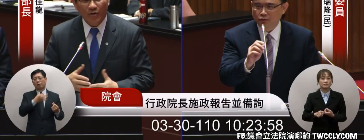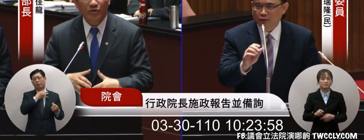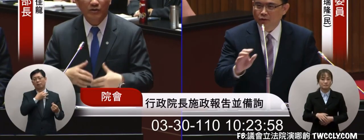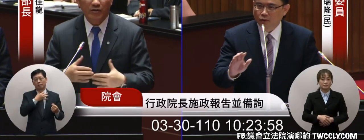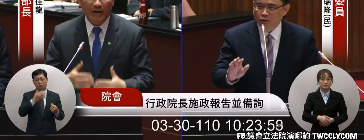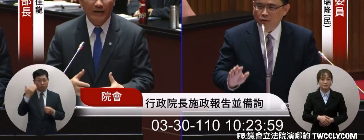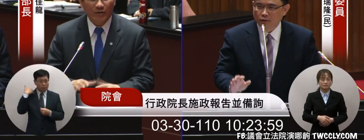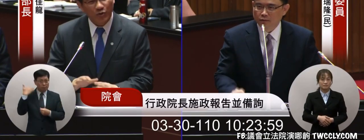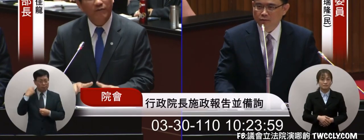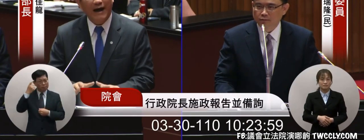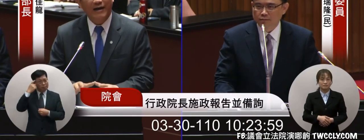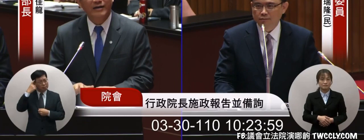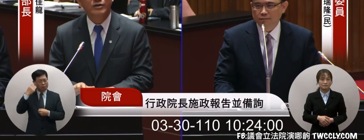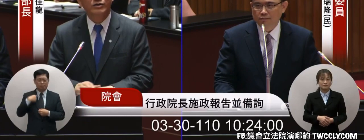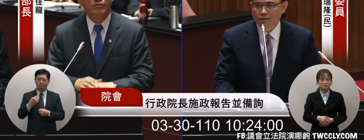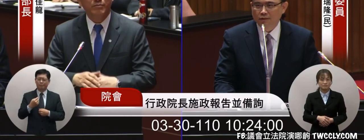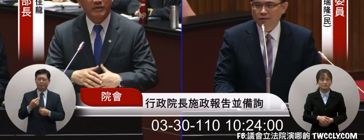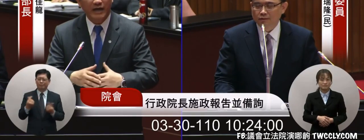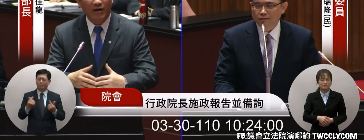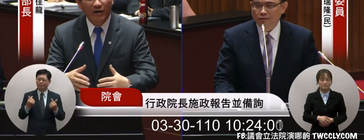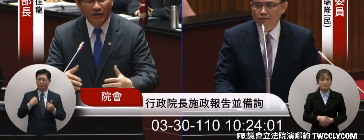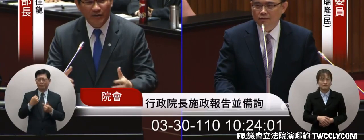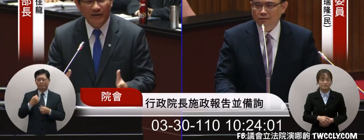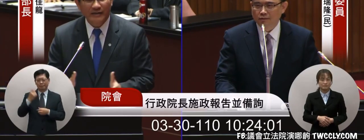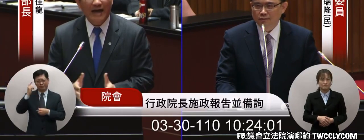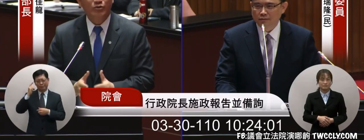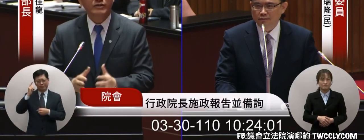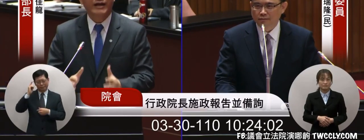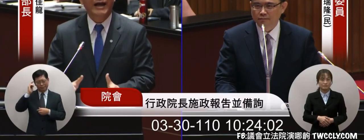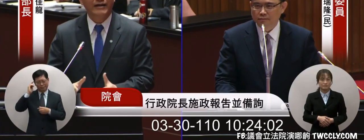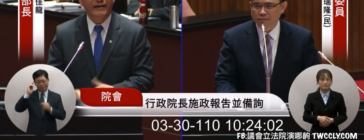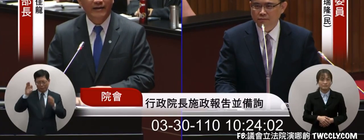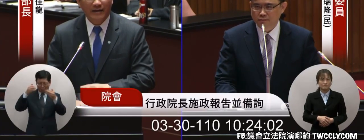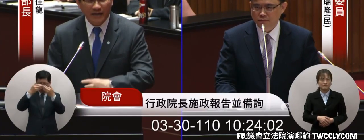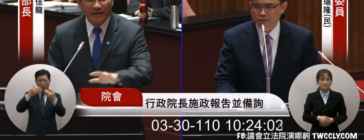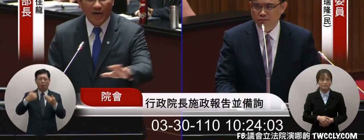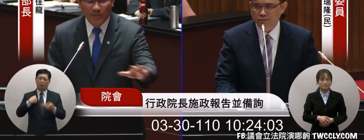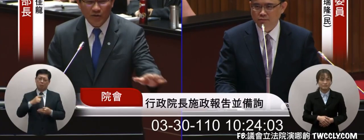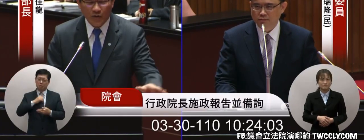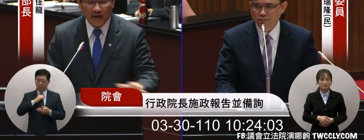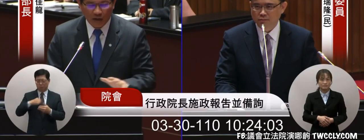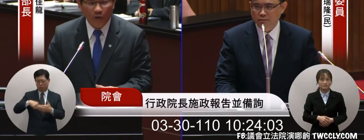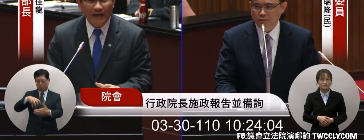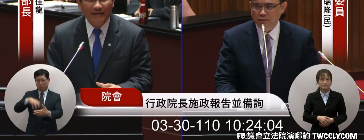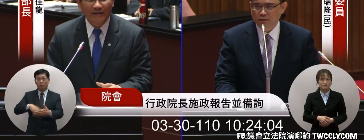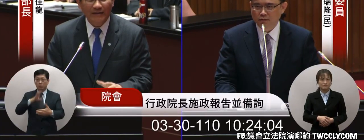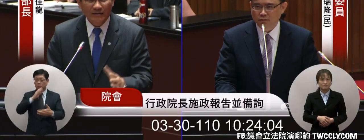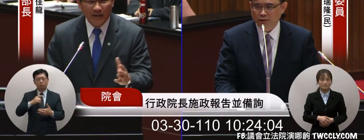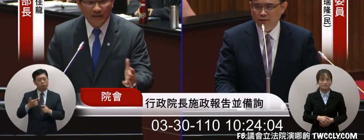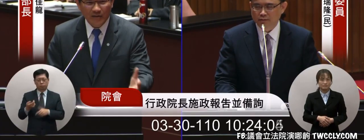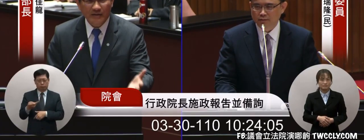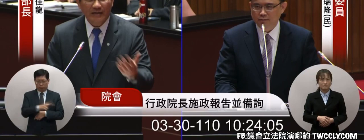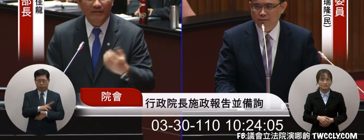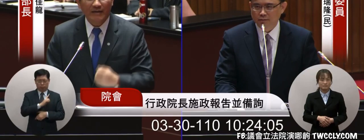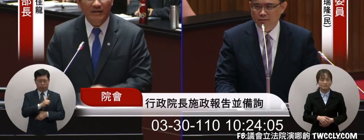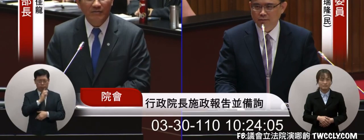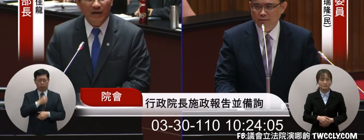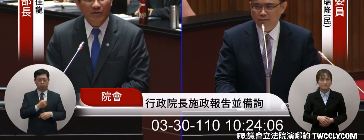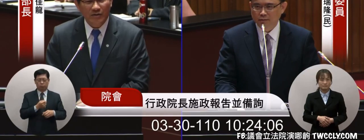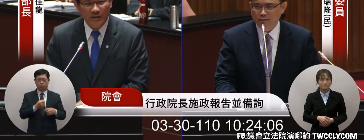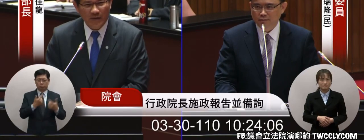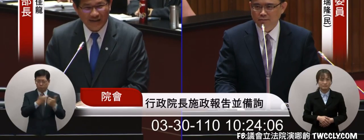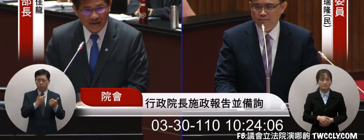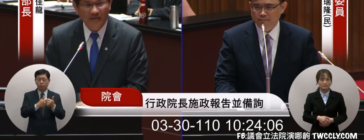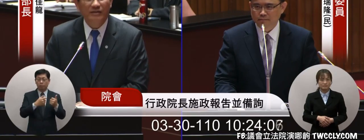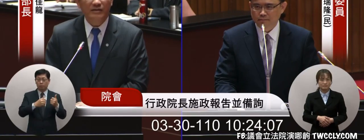可是過去的觀念或做法可能就是會比較有一個轄區的概念那現在我們是從他的功能所以尤其現在地方